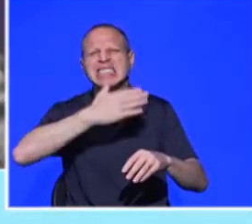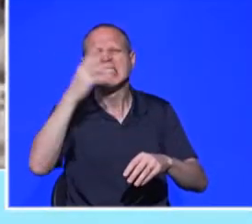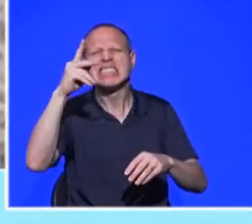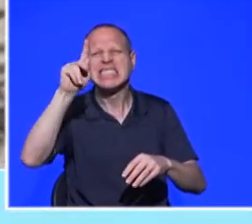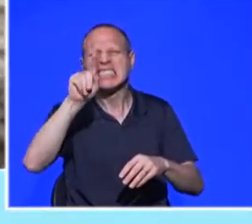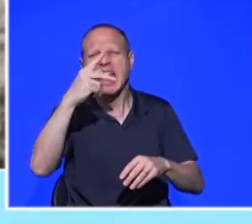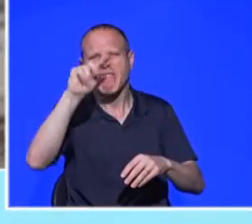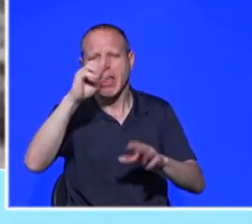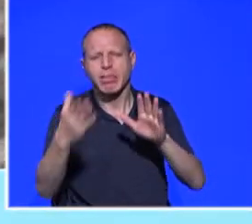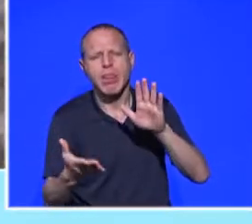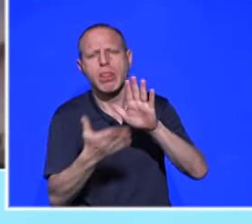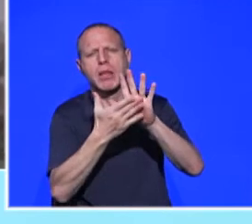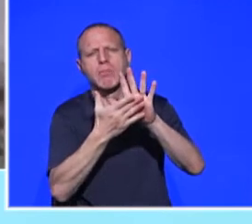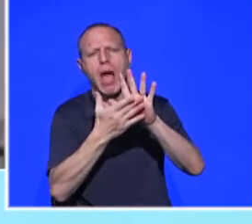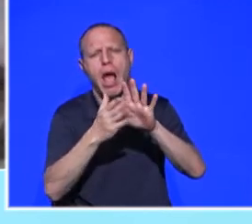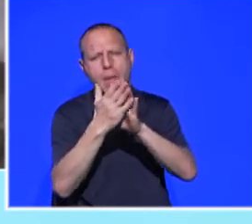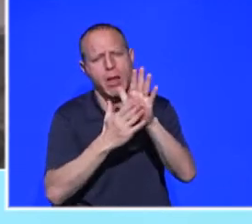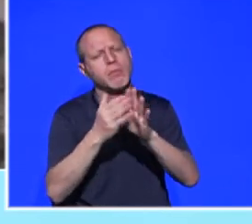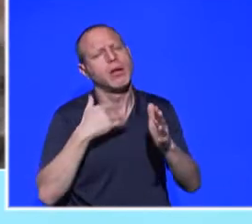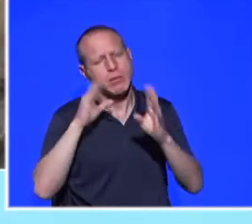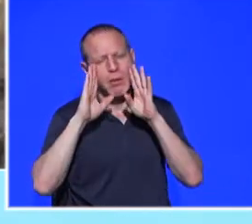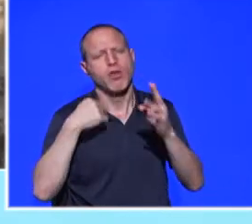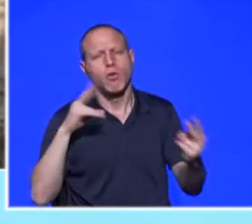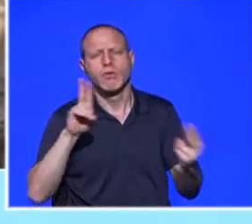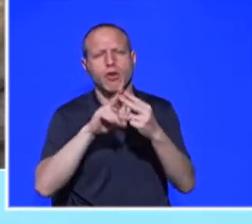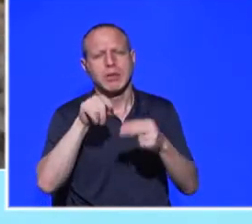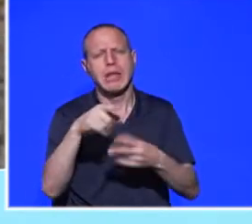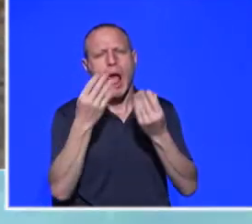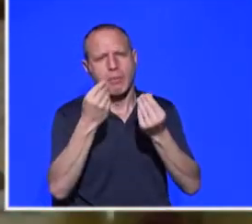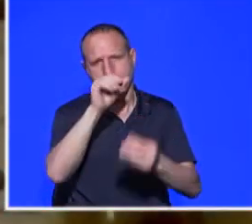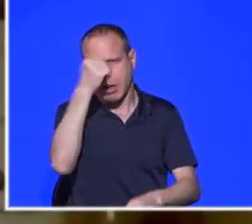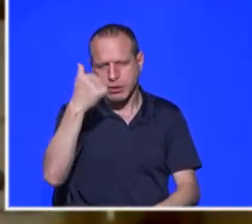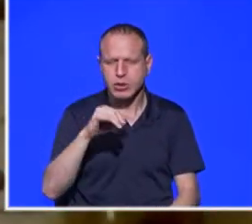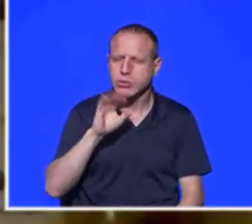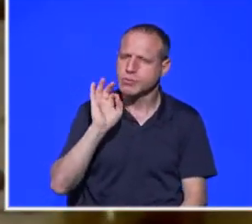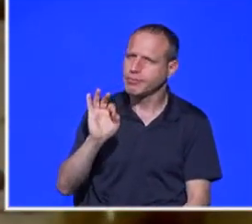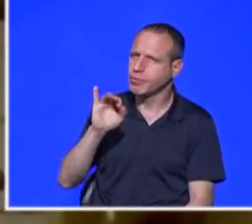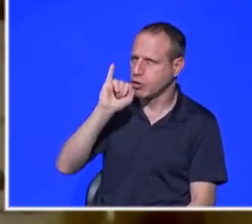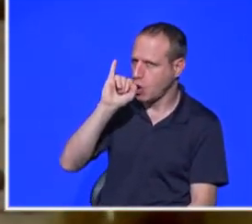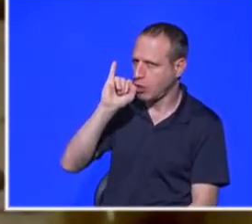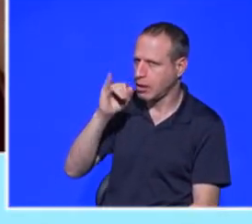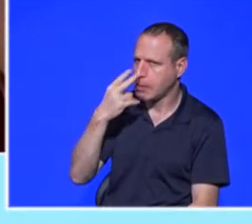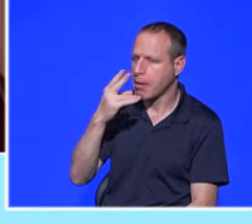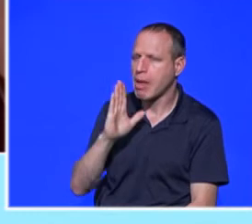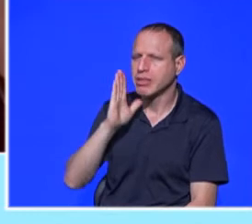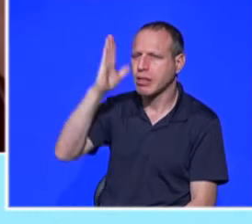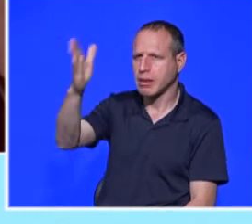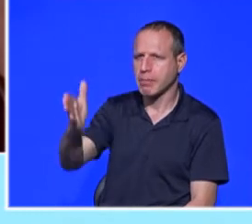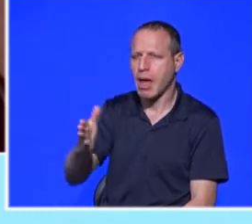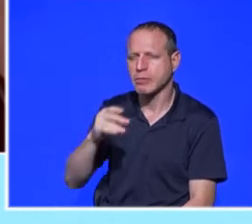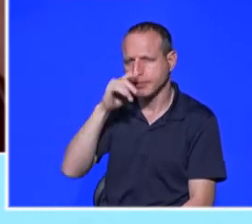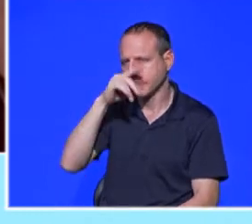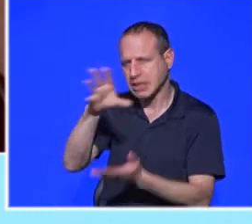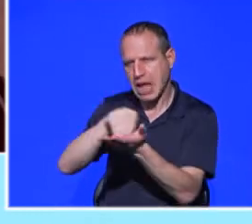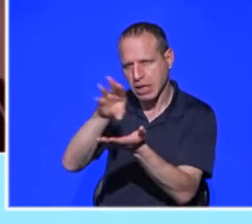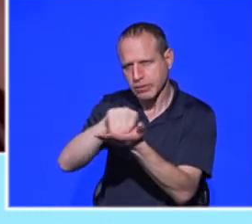אני מאמינה שאנחנו נפגוש בזה הרבה הקיץ. אוהו, יוני? קדימה, מבט קדימה, אז יאספו,